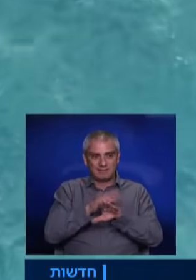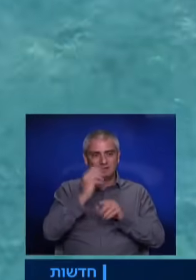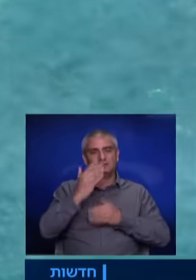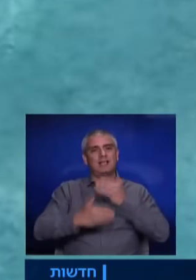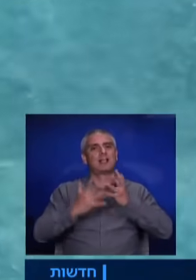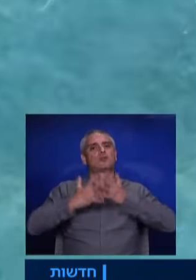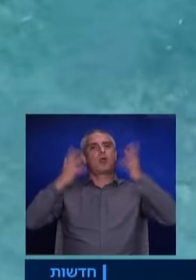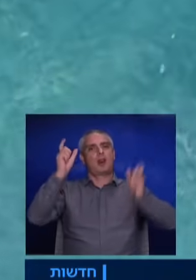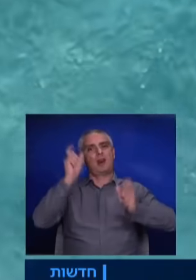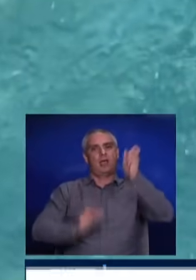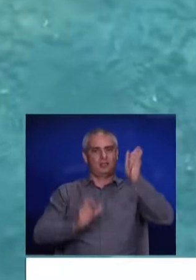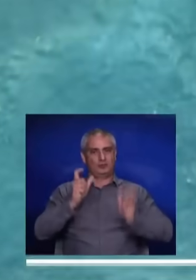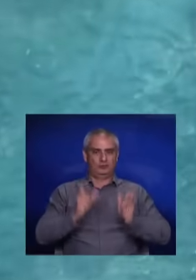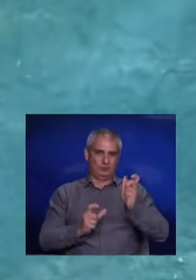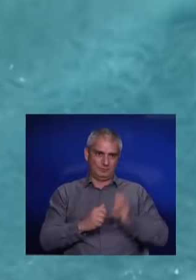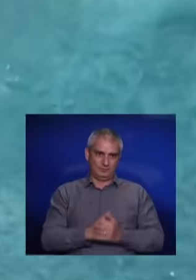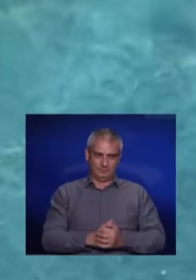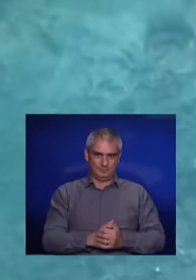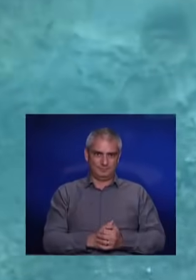גדול לאנושות.